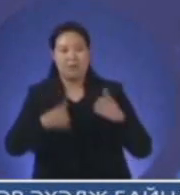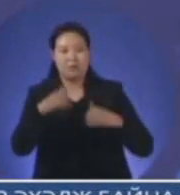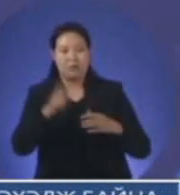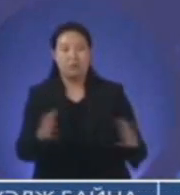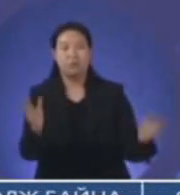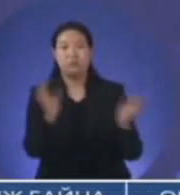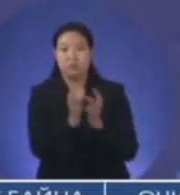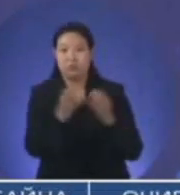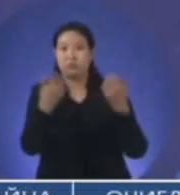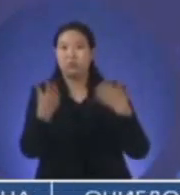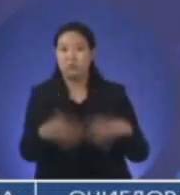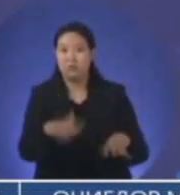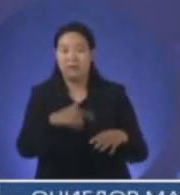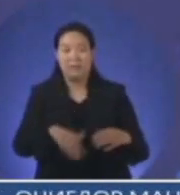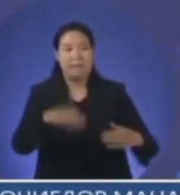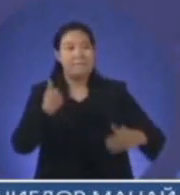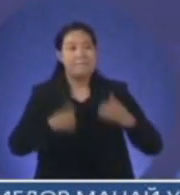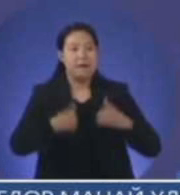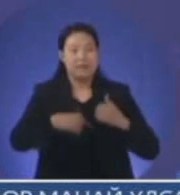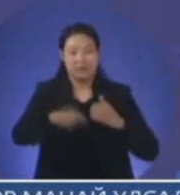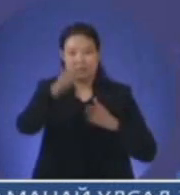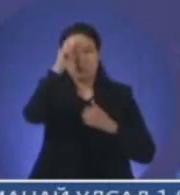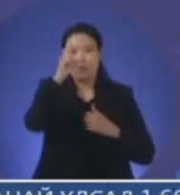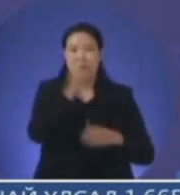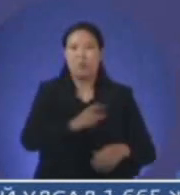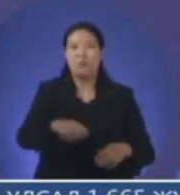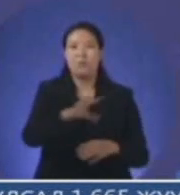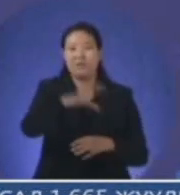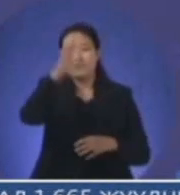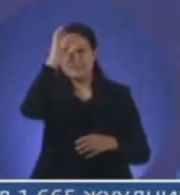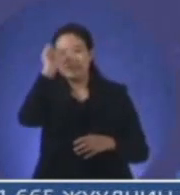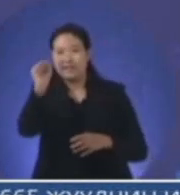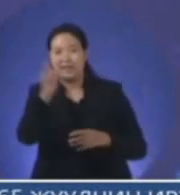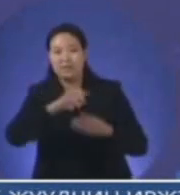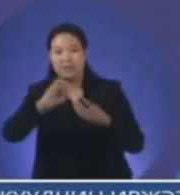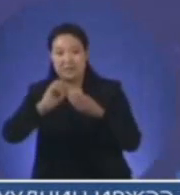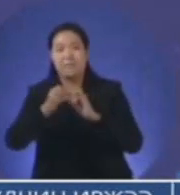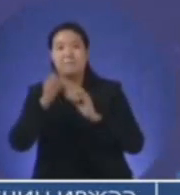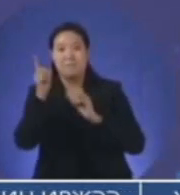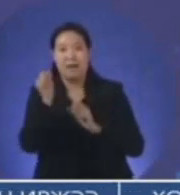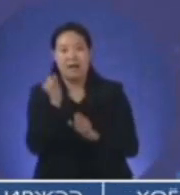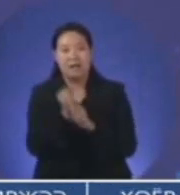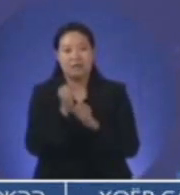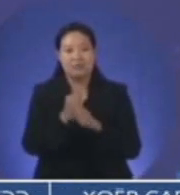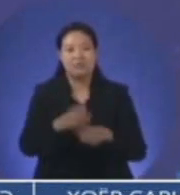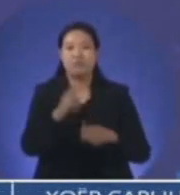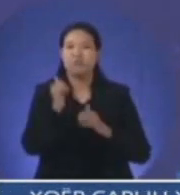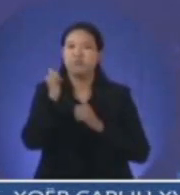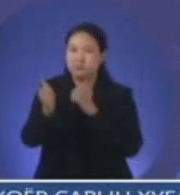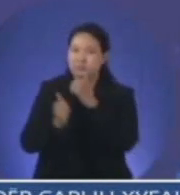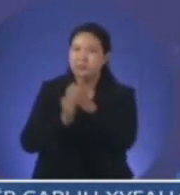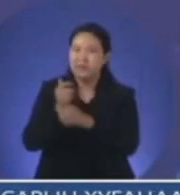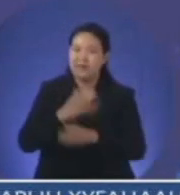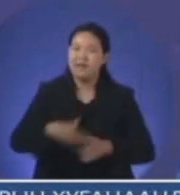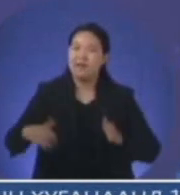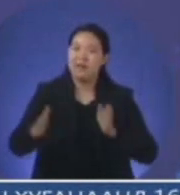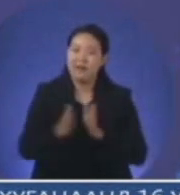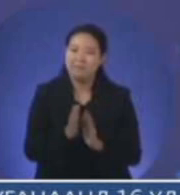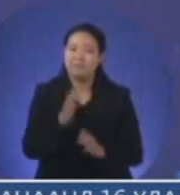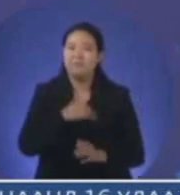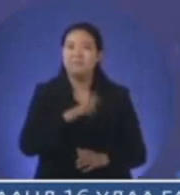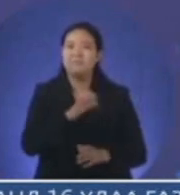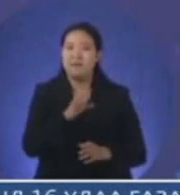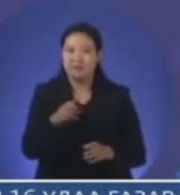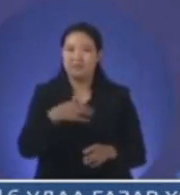хийлээ. Тус сургуулийн багш Эрдэмтэд ерөнхий сайдын авч хэрэгжүүлж байгаа ажлуудыг цаашааж хамтран ажиллахад бэлэн